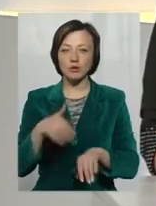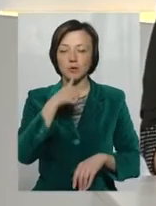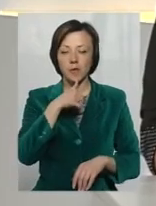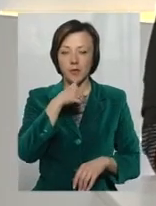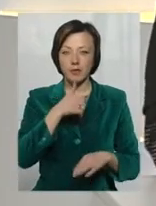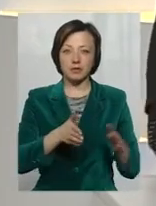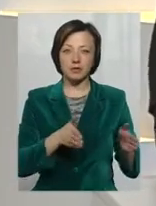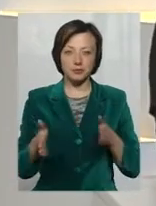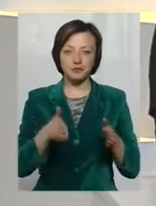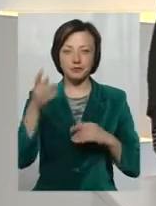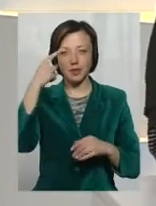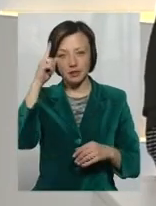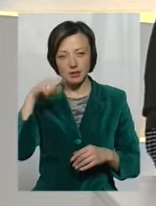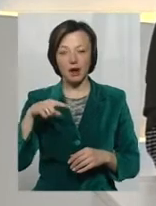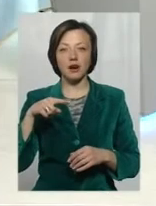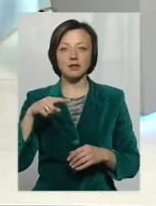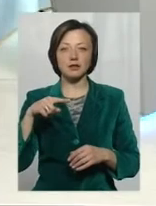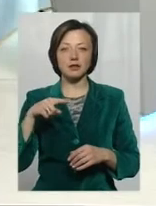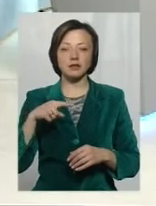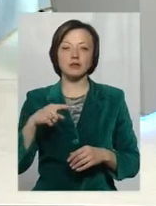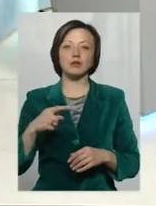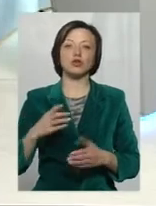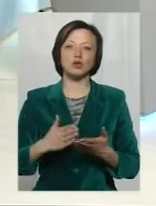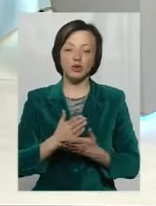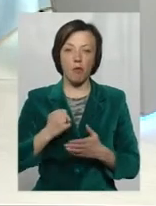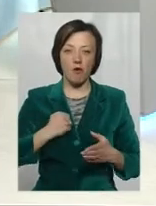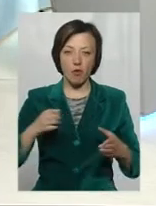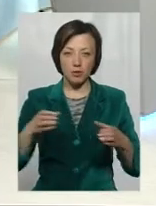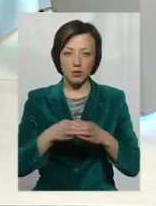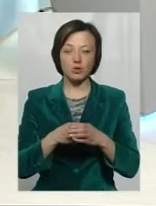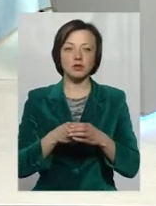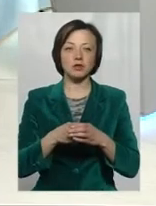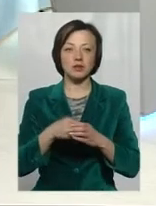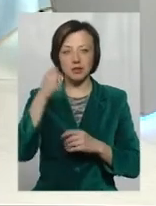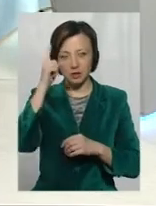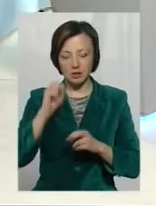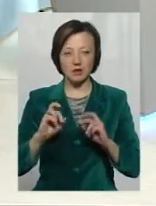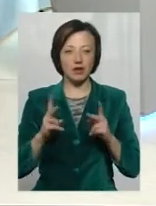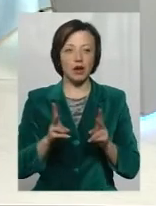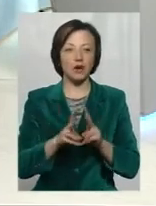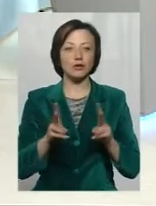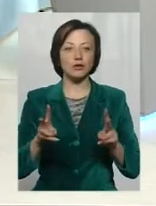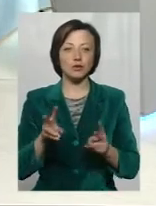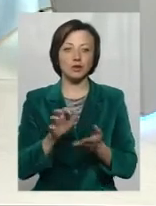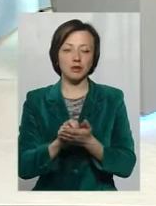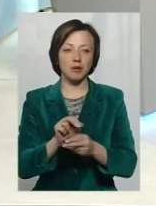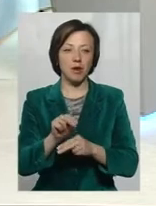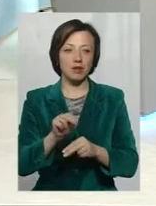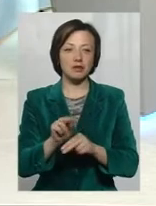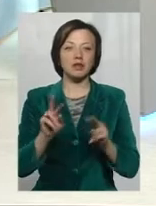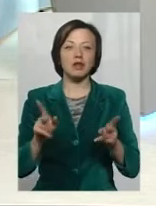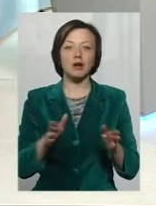пройшов підготовку, знає, він служив в бойовому підрозділі, знає, як хто з ними займався, як